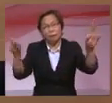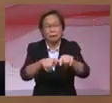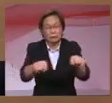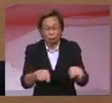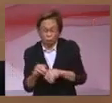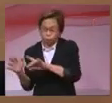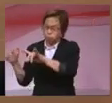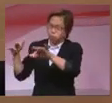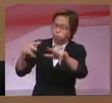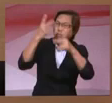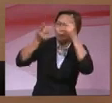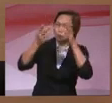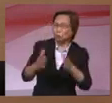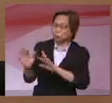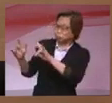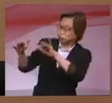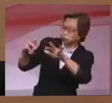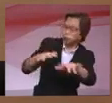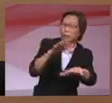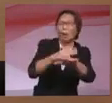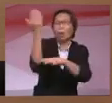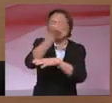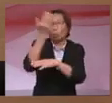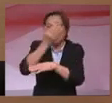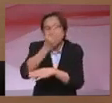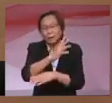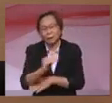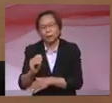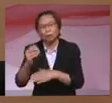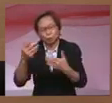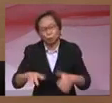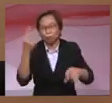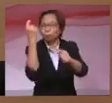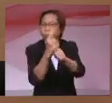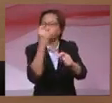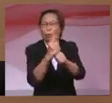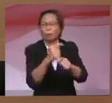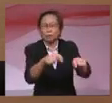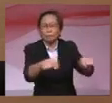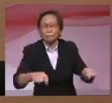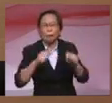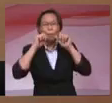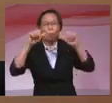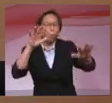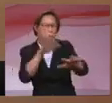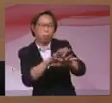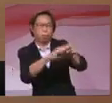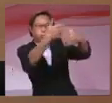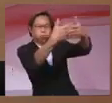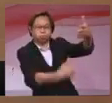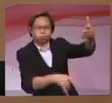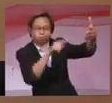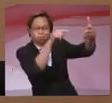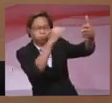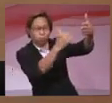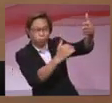Tempat-tempat tumpuan, pelancongan serta panggung wayang yang juga telah ditetapkan sebagai tempat awam yang sesak.